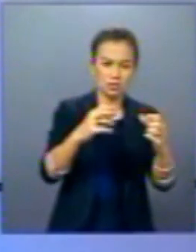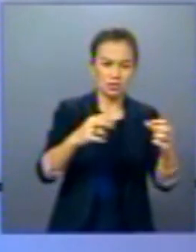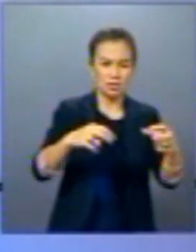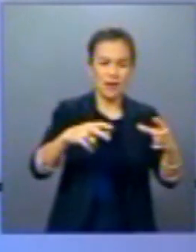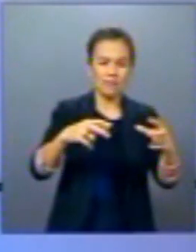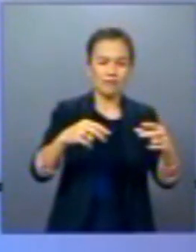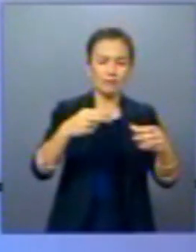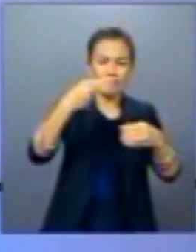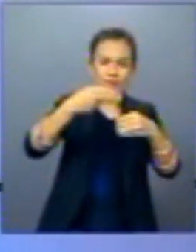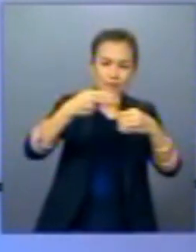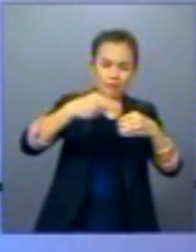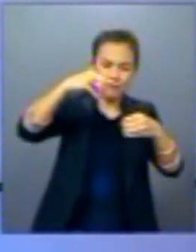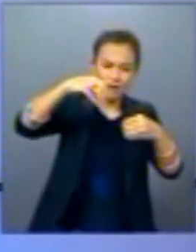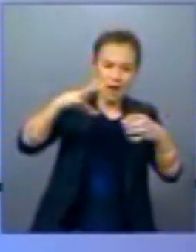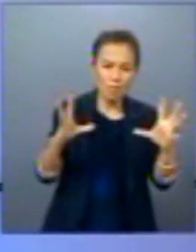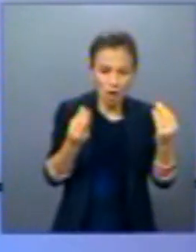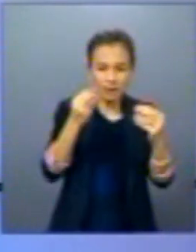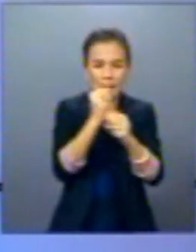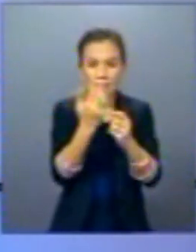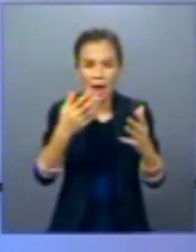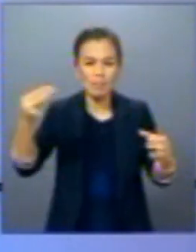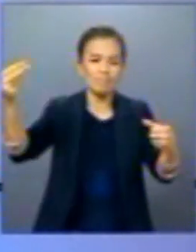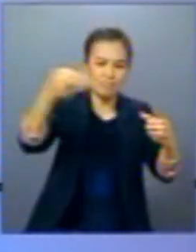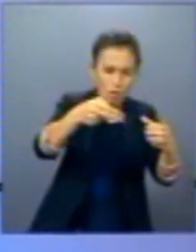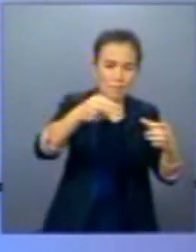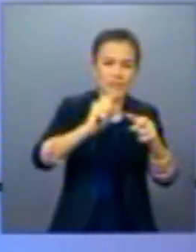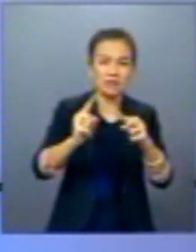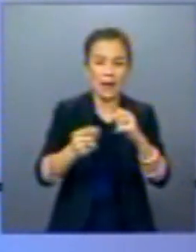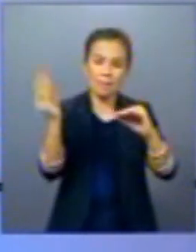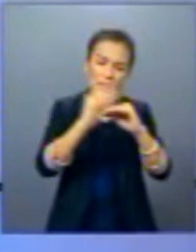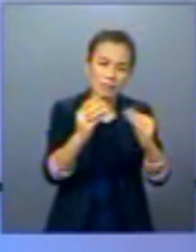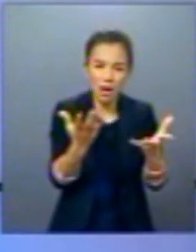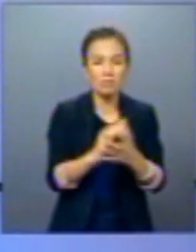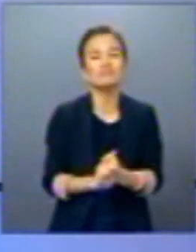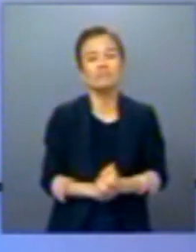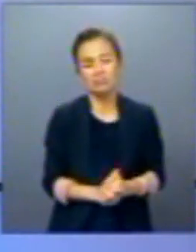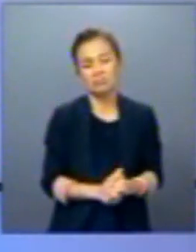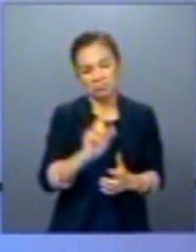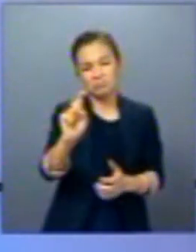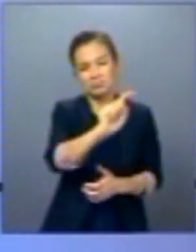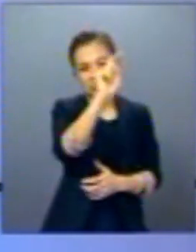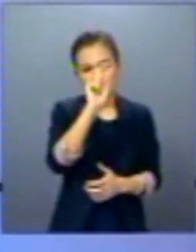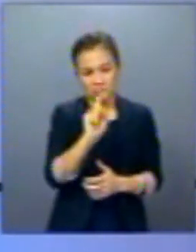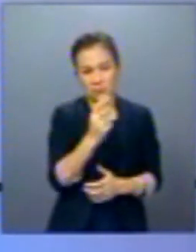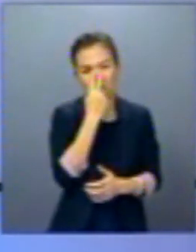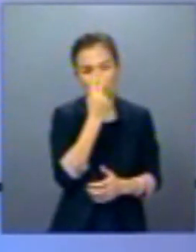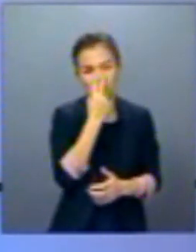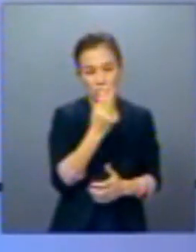แล้วก็สะดวกมากพอที่จะทำให้คนในประเทศนิยมใช้รถไฟฟ้าได้หรือไม่นี่ถือว่าเป็นประเด็นที่หลายคนจับตา